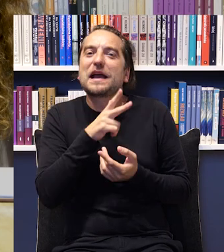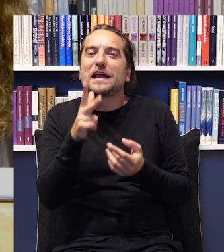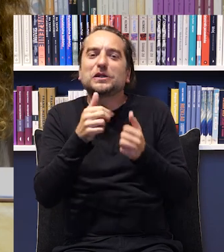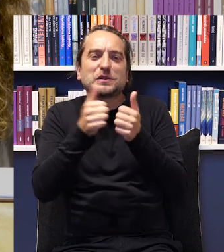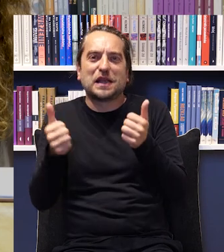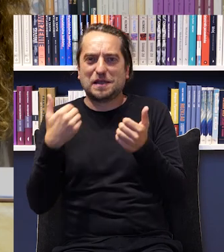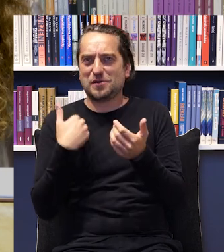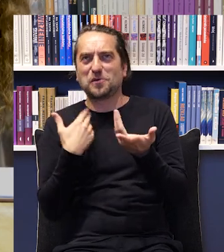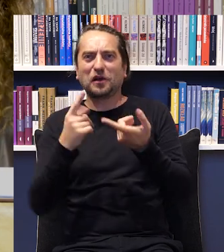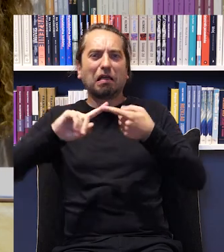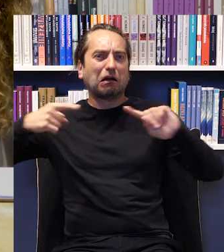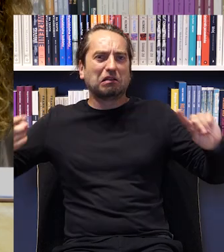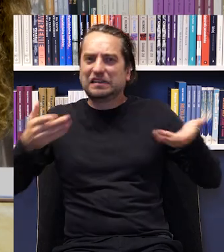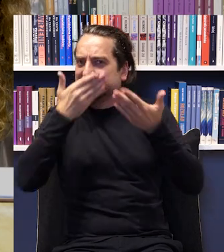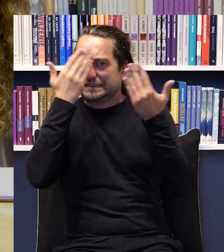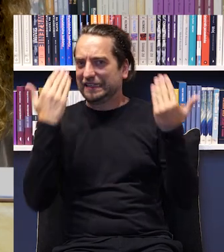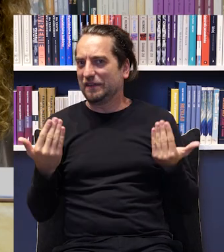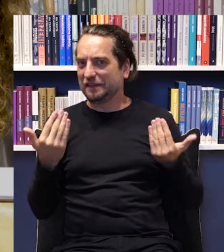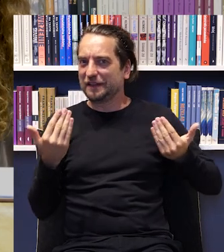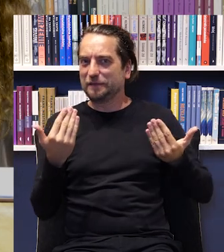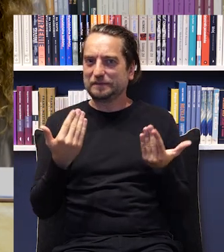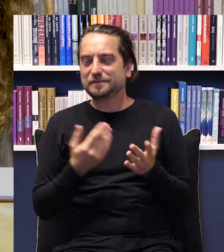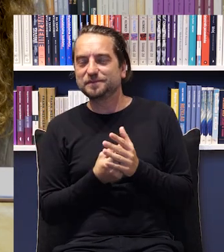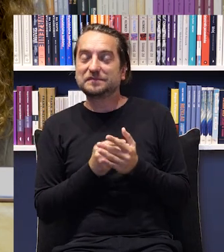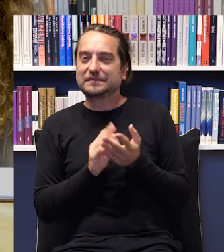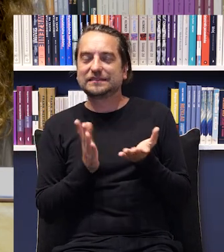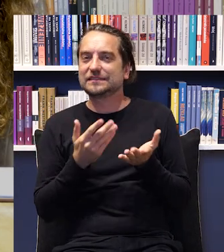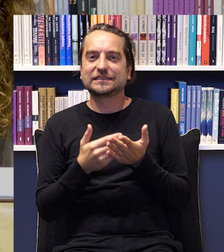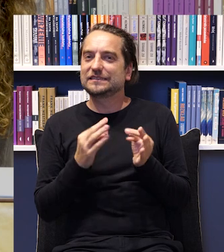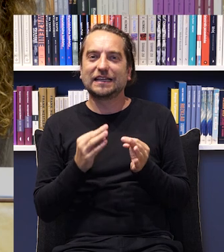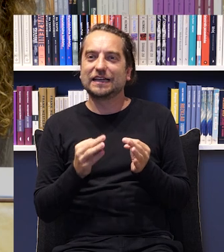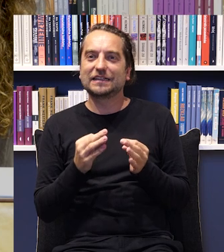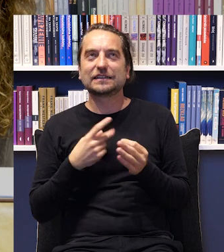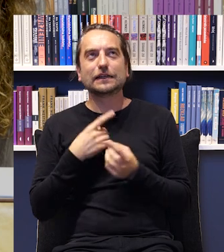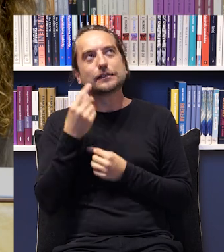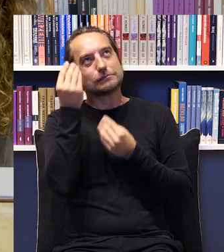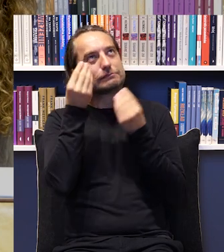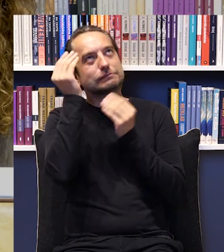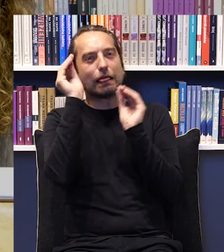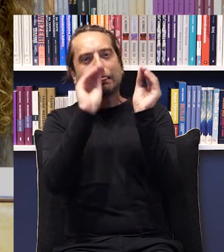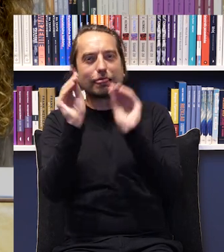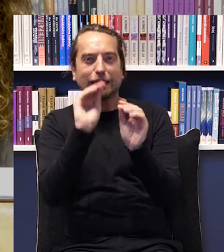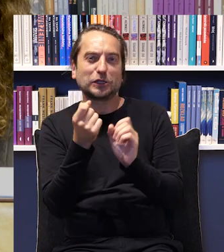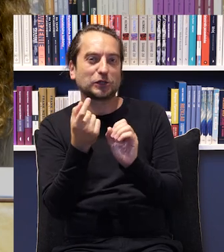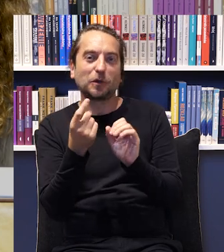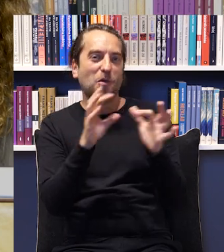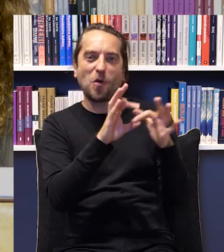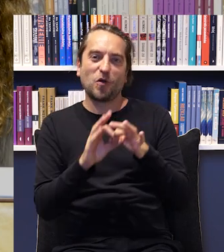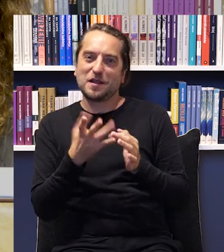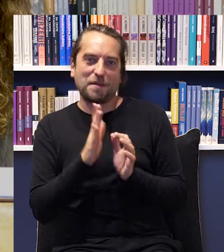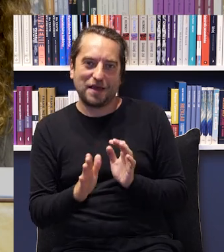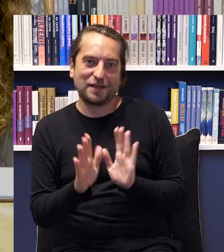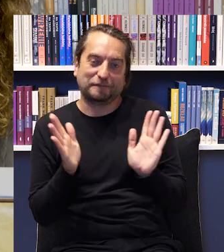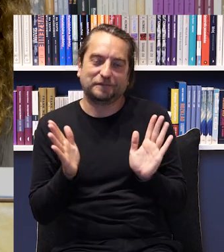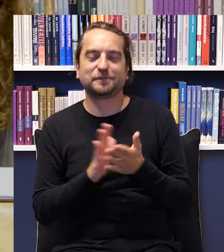zdanie i w jakim kontekście i jakimi zdaniami jest obudowane, więc teraz będę coś skminiać, ale to może nie mieć w ogóle nic wspólnego z tym, co